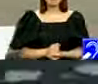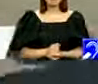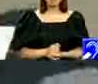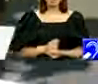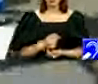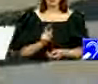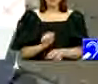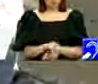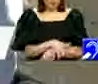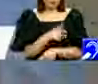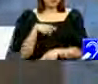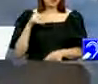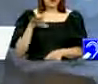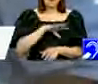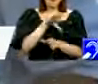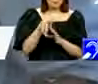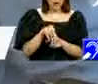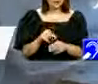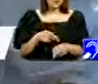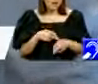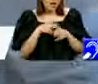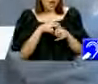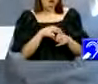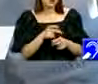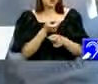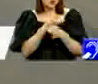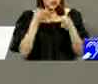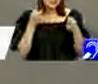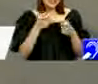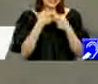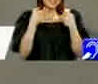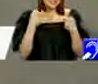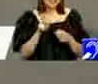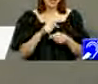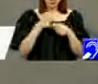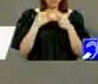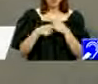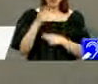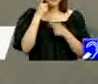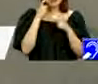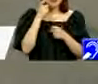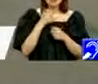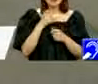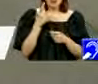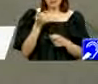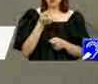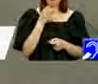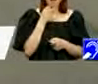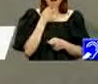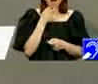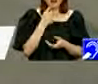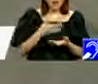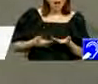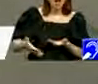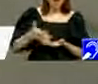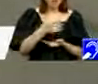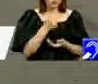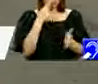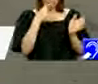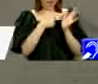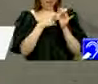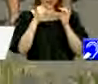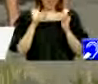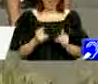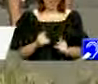Cei mai emoționați sunt părinții care îi susțin din public pe micii basketbaliști. Toată experiența acumulată de-a lungul anului o demonstrează